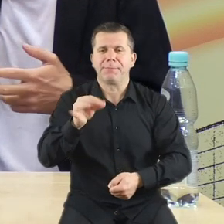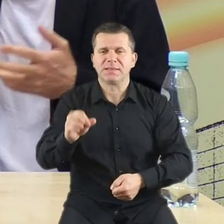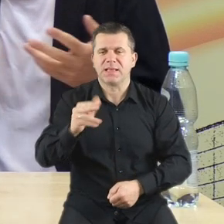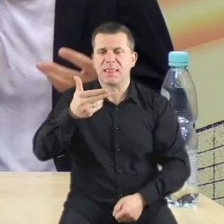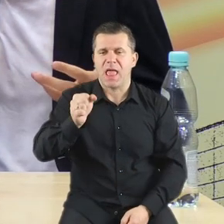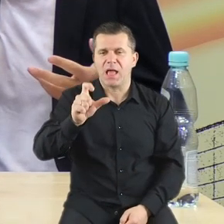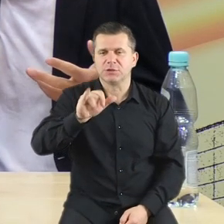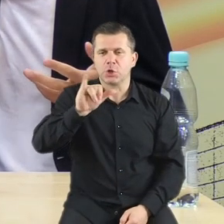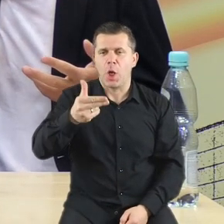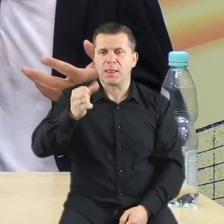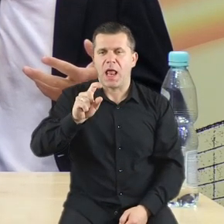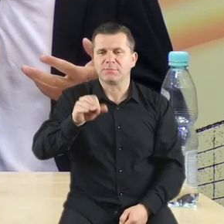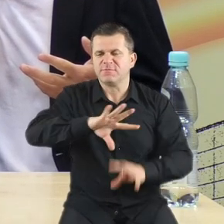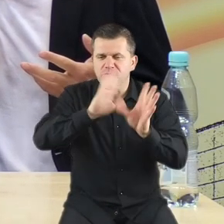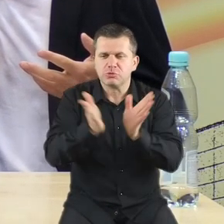no i wszystko co najgorsze.